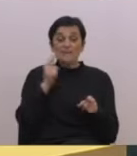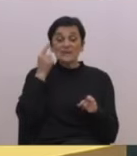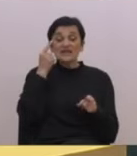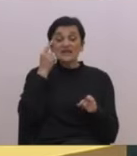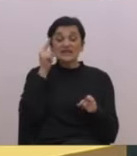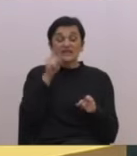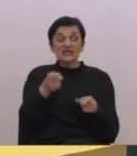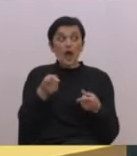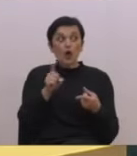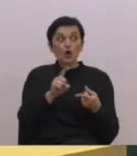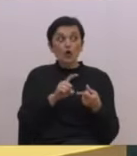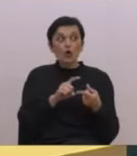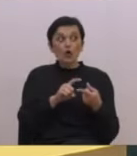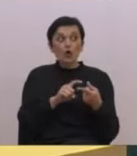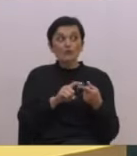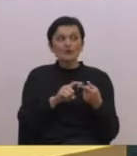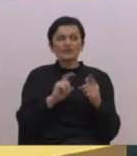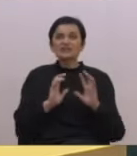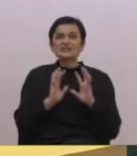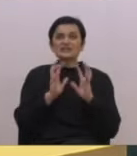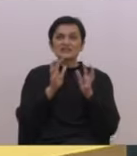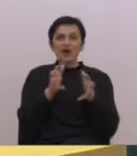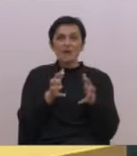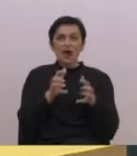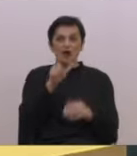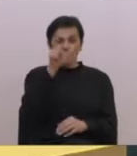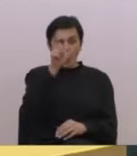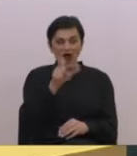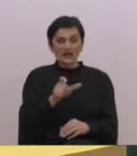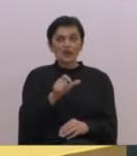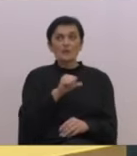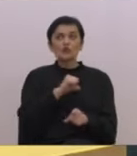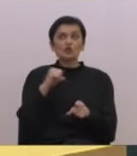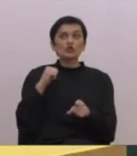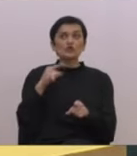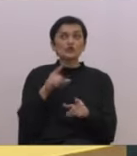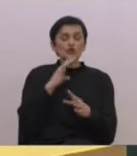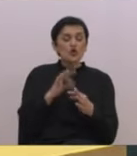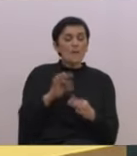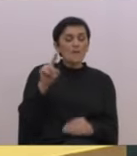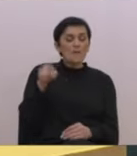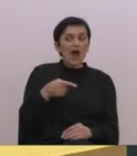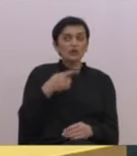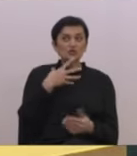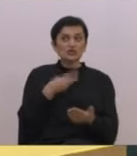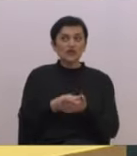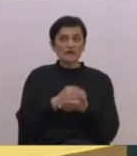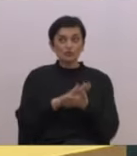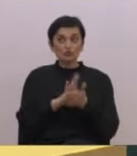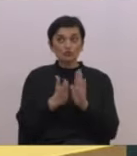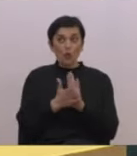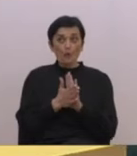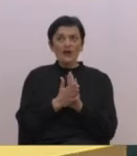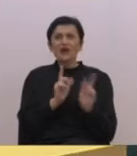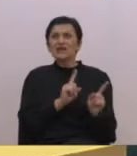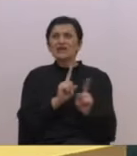ამ იდეას ეფუძნება, რომ სამყაროში ადამიანი თვითონ არის პასუხისმგებელი თავის მდგომარეობაზე, რაც არ